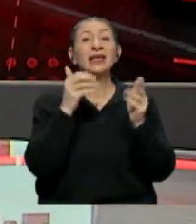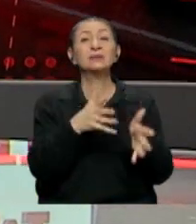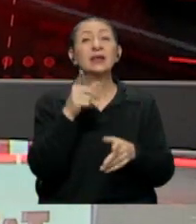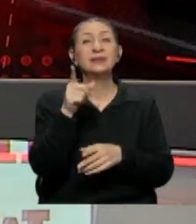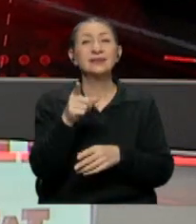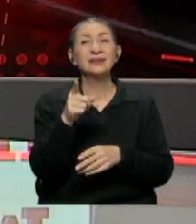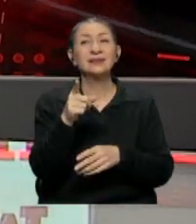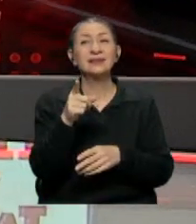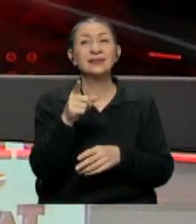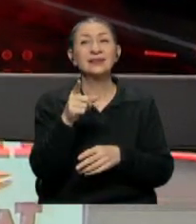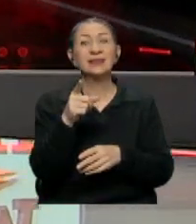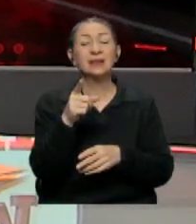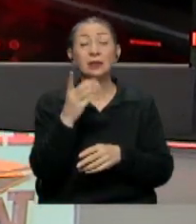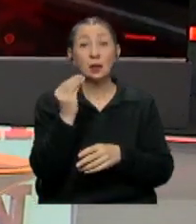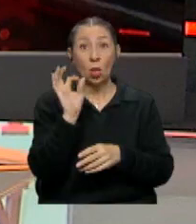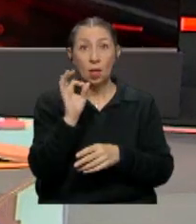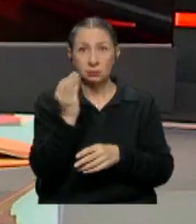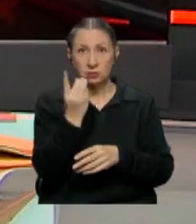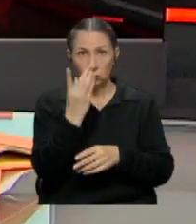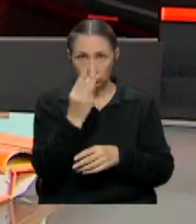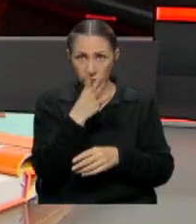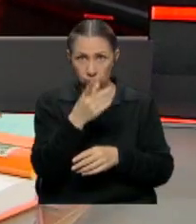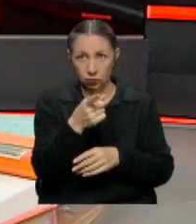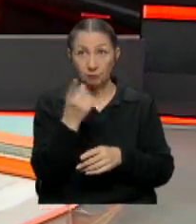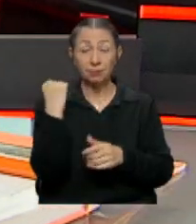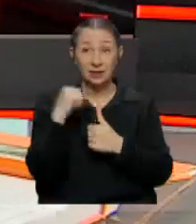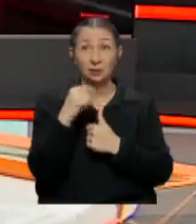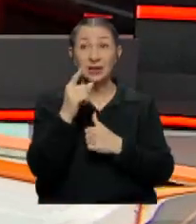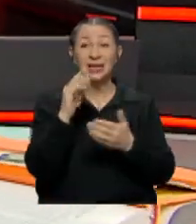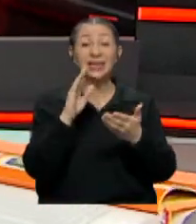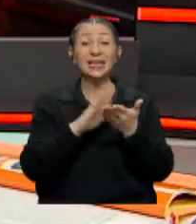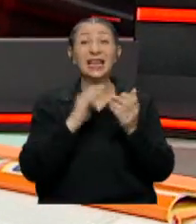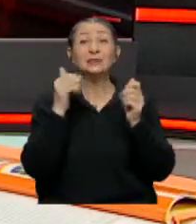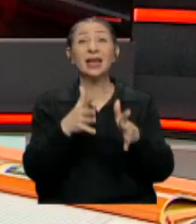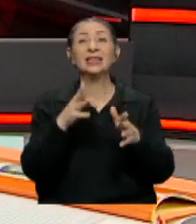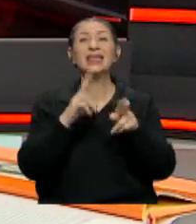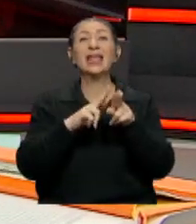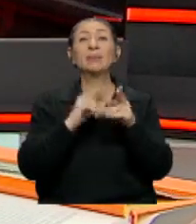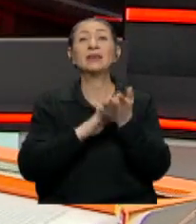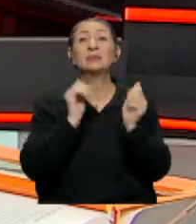tazminatı ne kadar önemli bir şey olduğunu düşünüyor musunuz? Bir daha tekrar değil mi? Kıdem tazminatı.